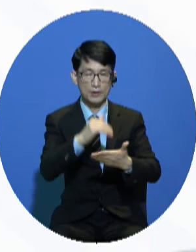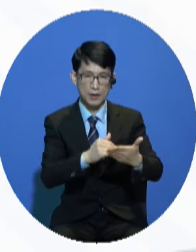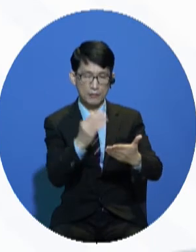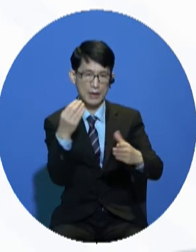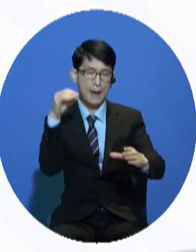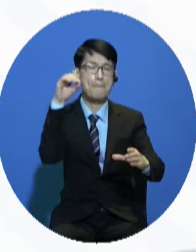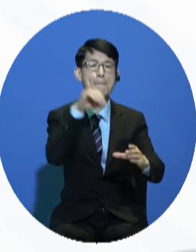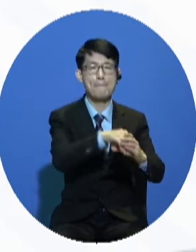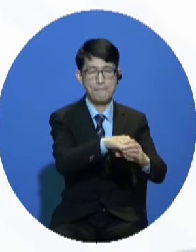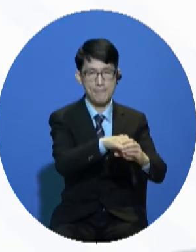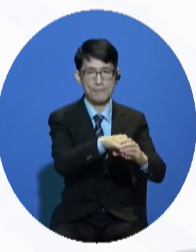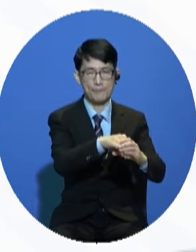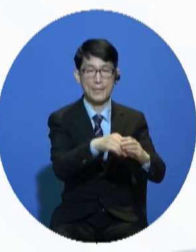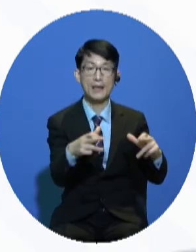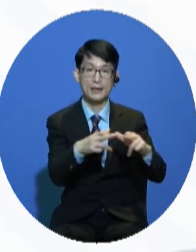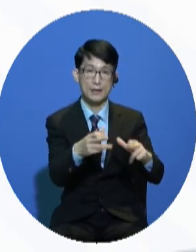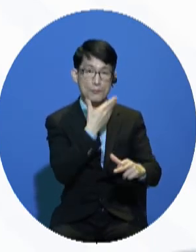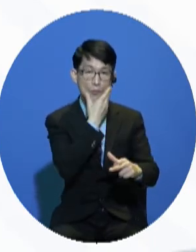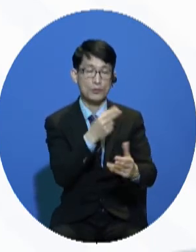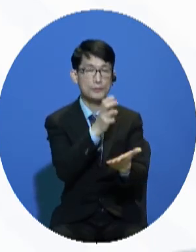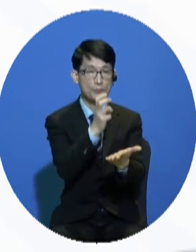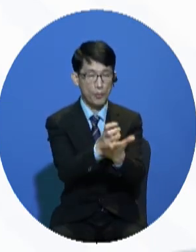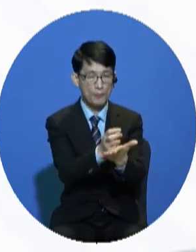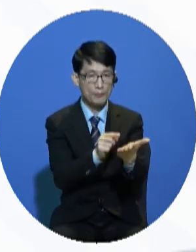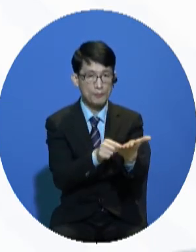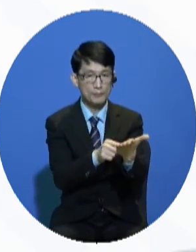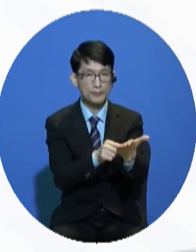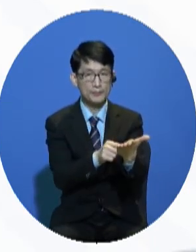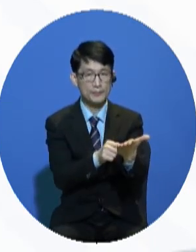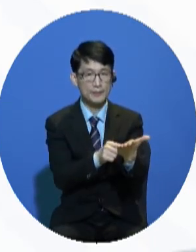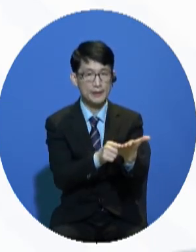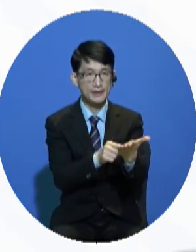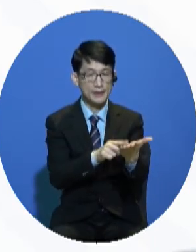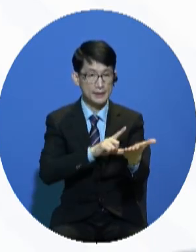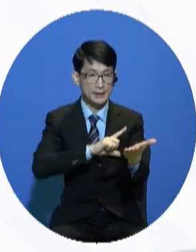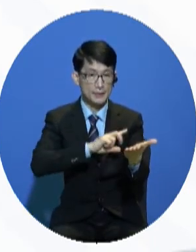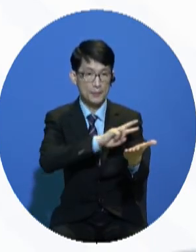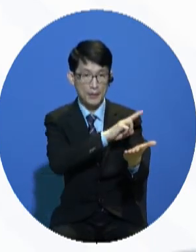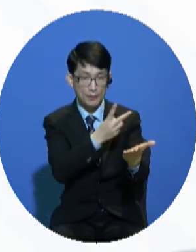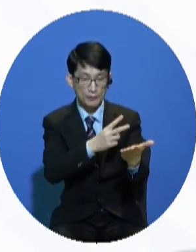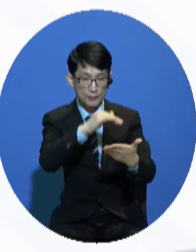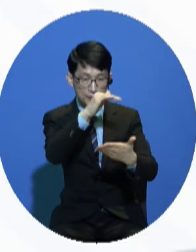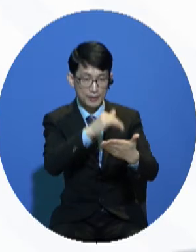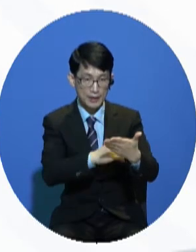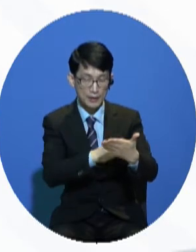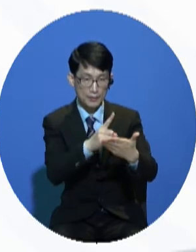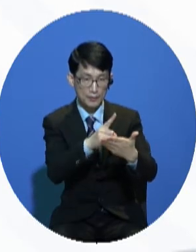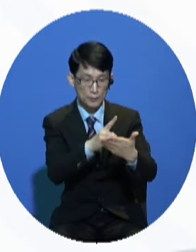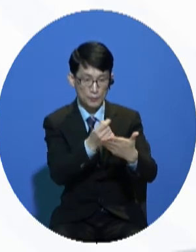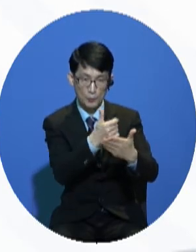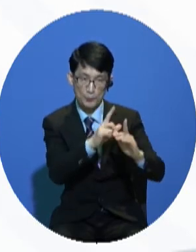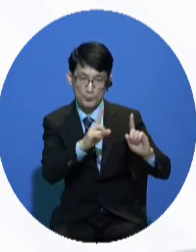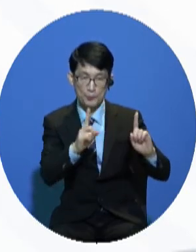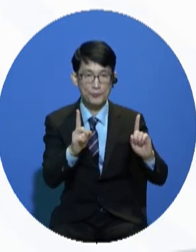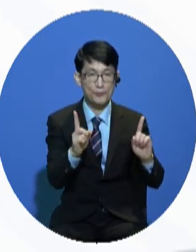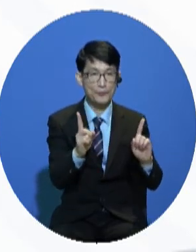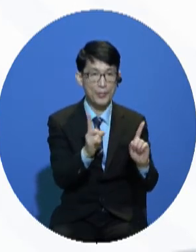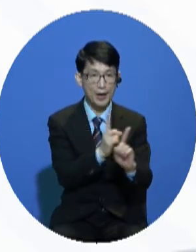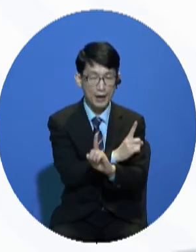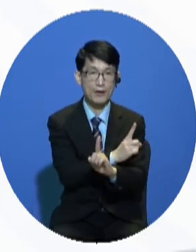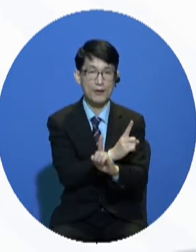사실은 종합한 장애인 복지법을 이름을 바꾸고 내용을 전면 혁신한 그런